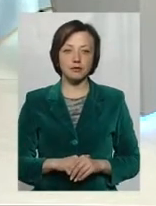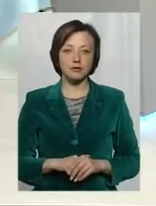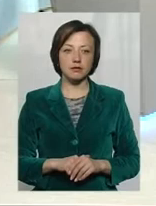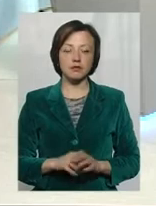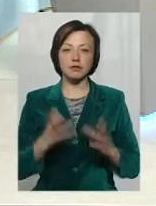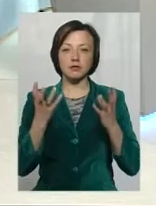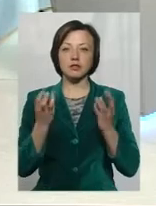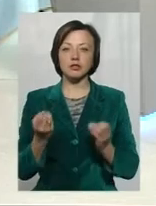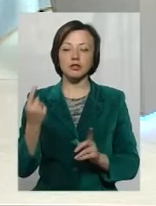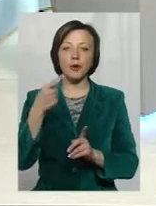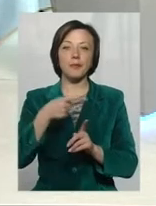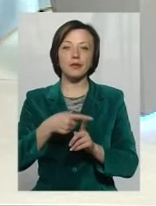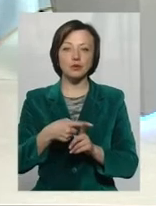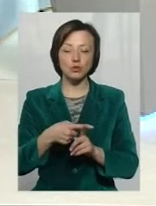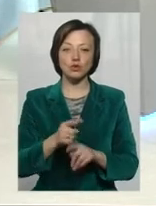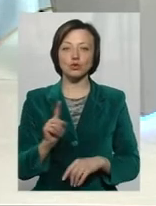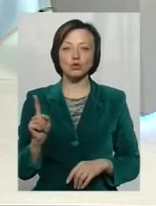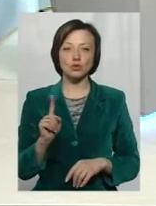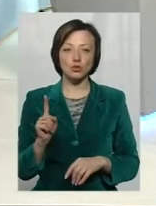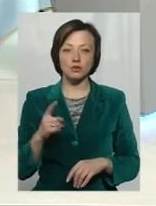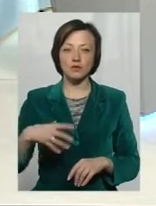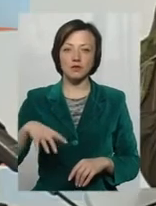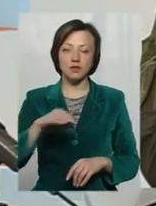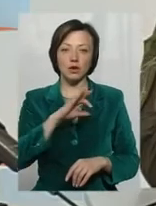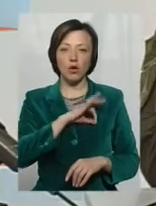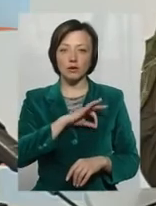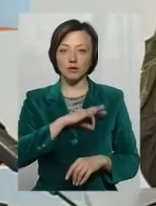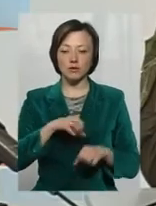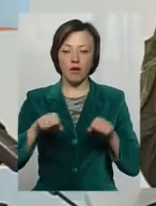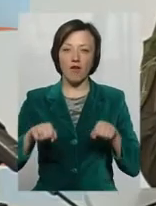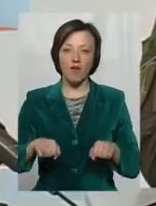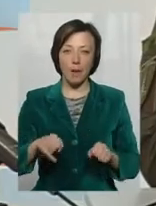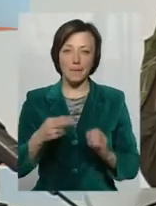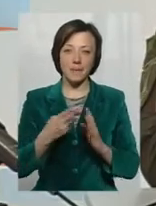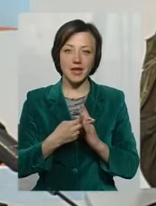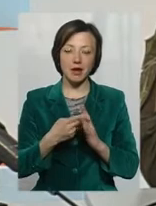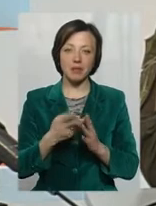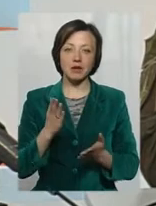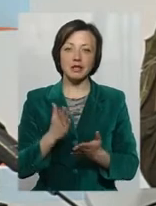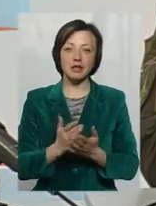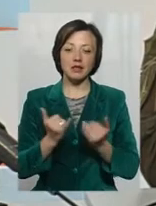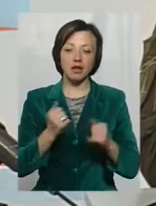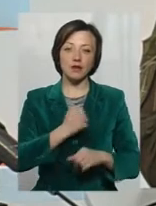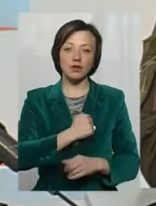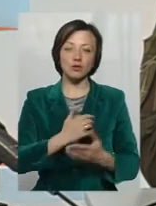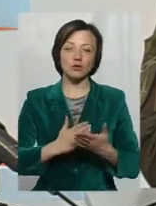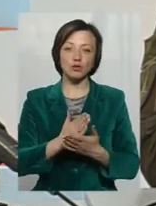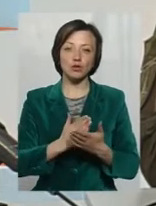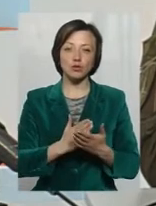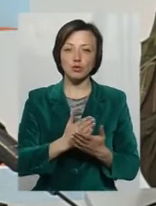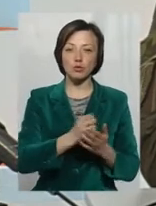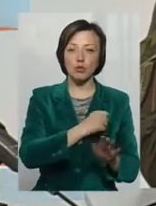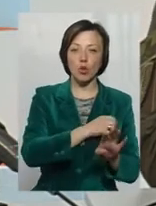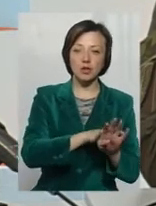Той плюс є, що в принципі ми всі користуємося тими ж правами і льготами, які є для військовослужбовців, чи то Збройних